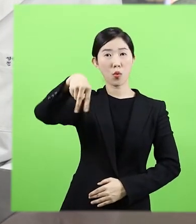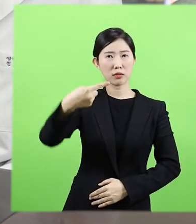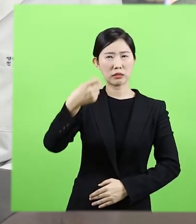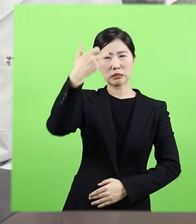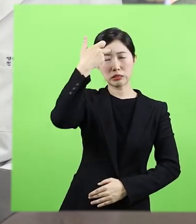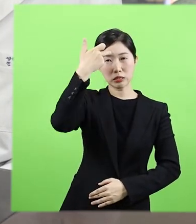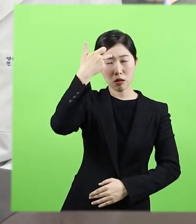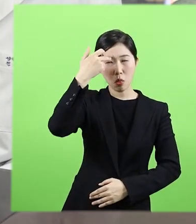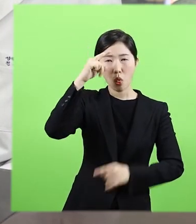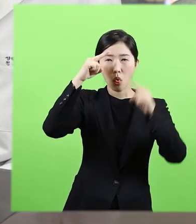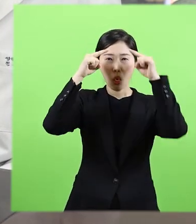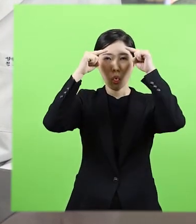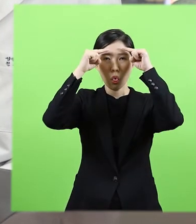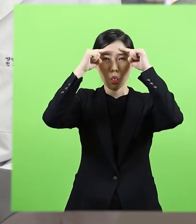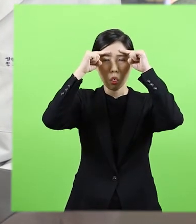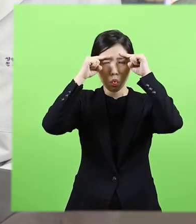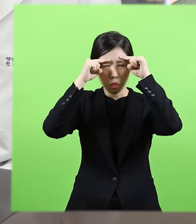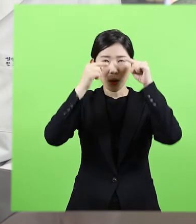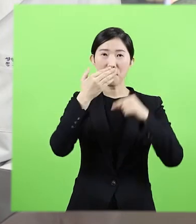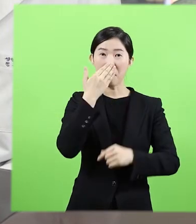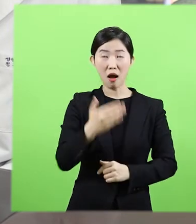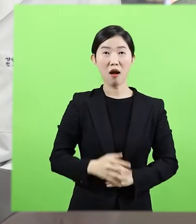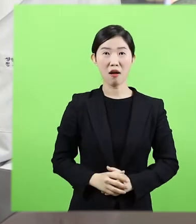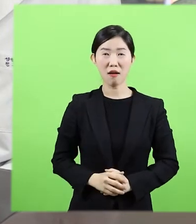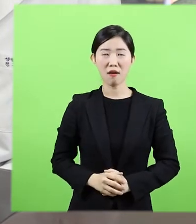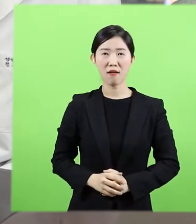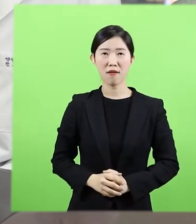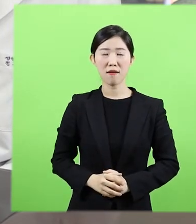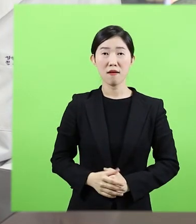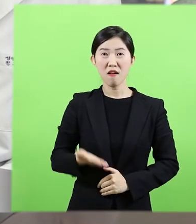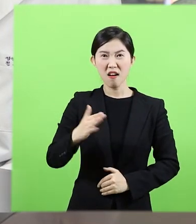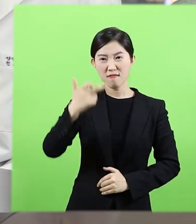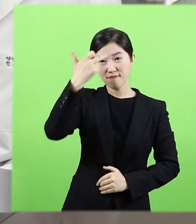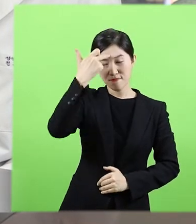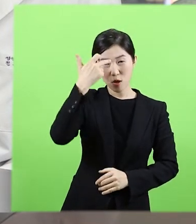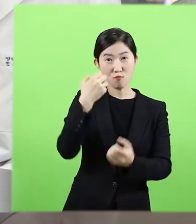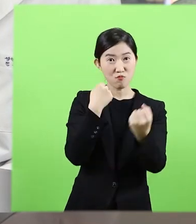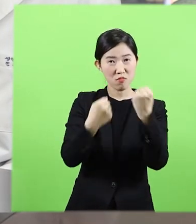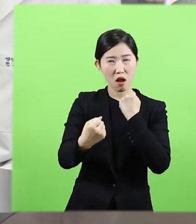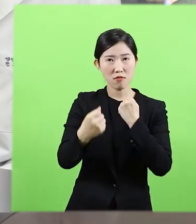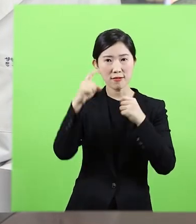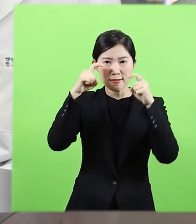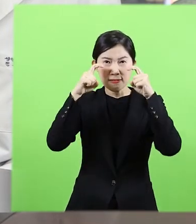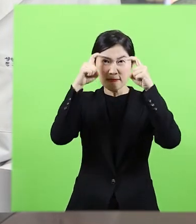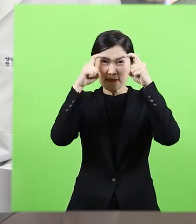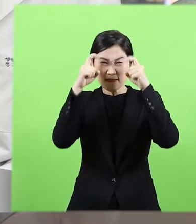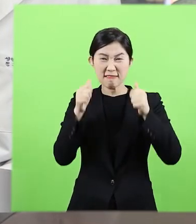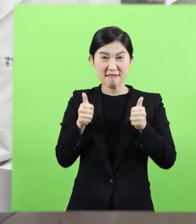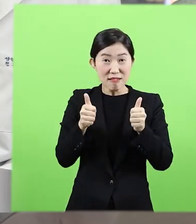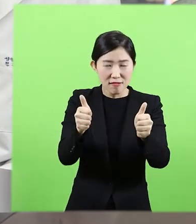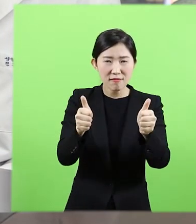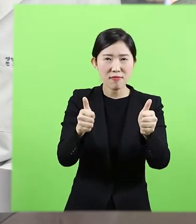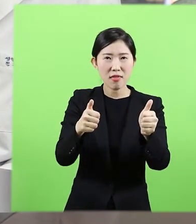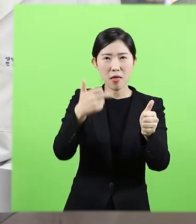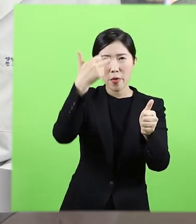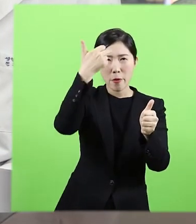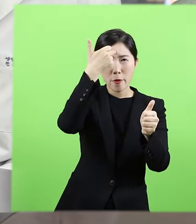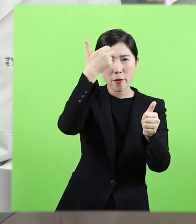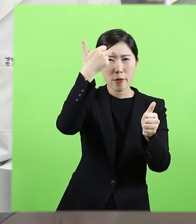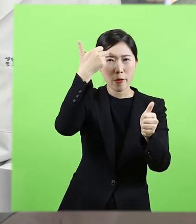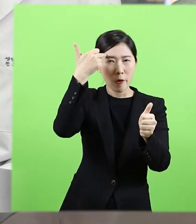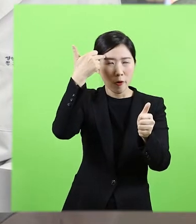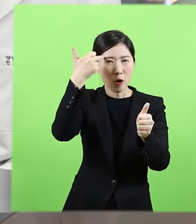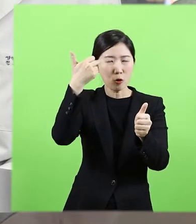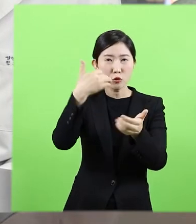양쪽에다가 이렇게 놔주면은 눈썹이 떨어지게 됩니다. 이렇게. 그래서도 계속 드는 사람이 있는데 그럴 때는